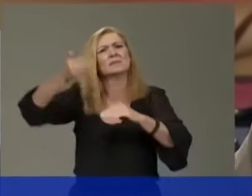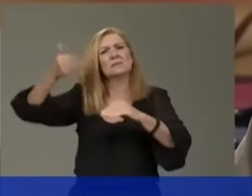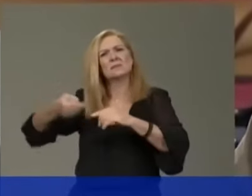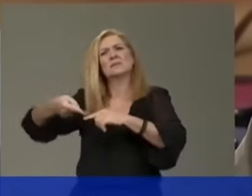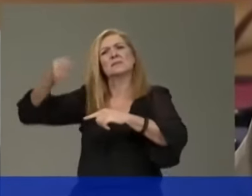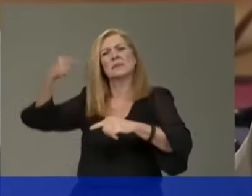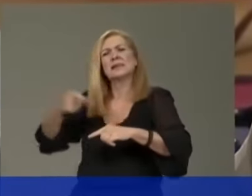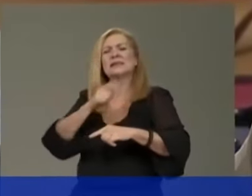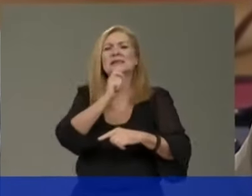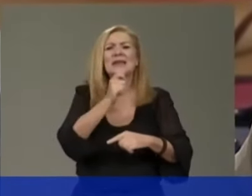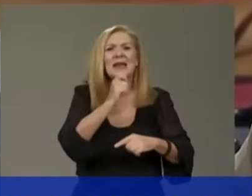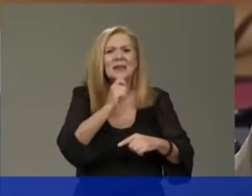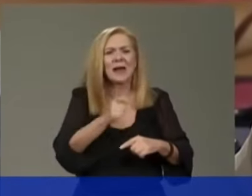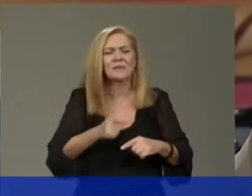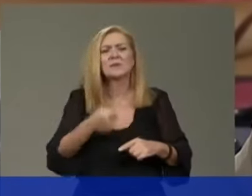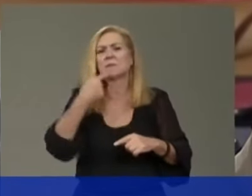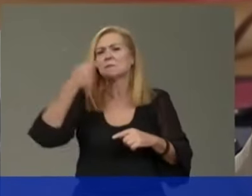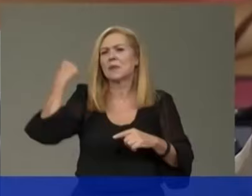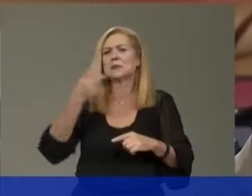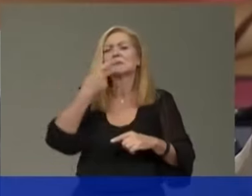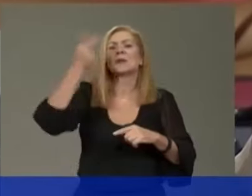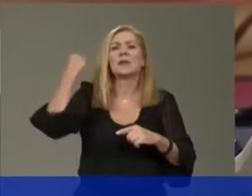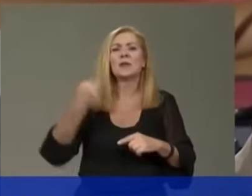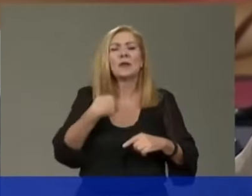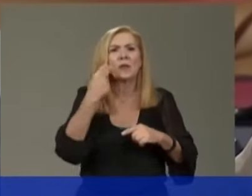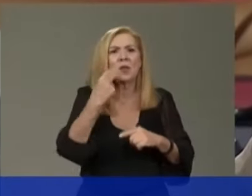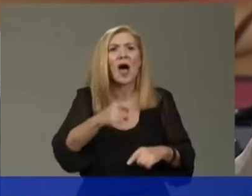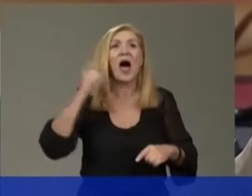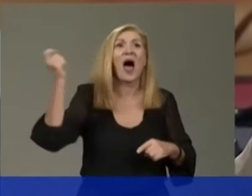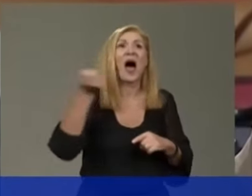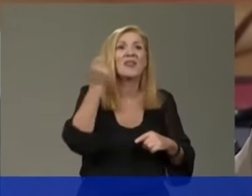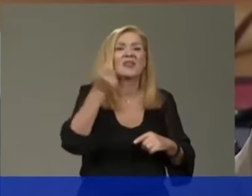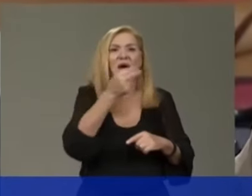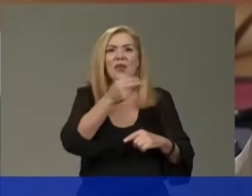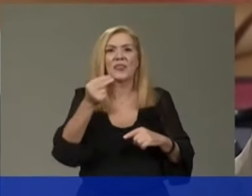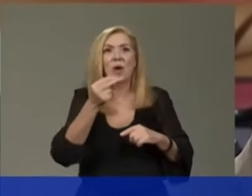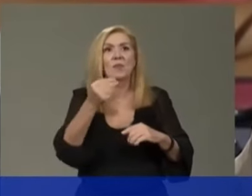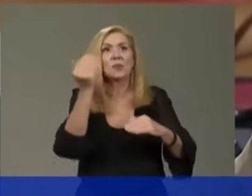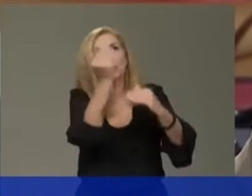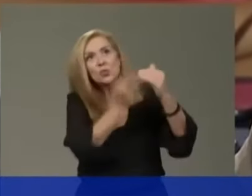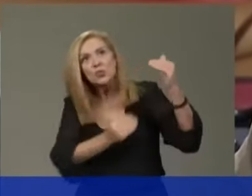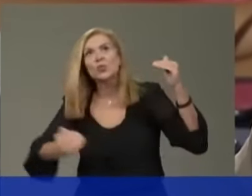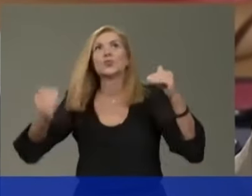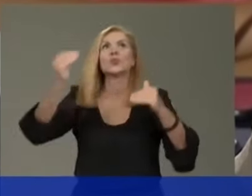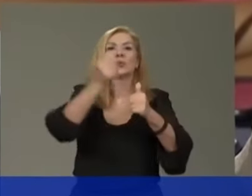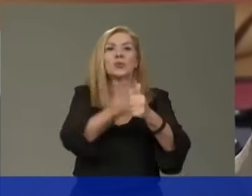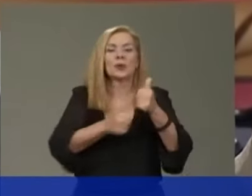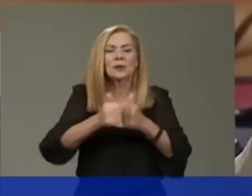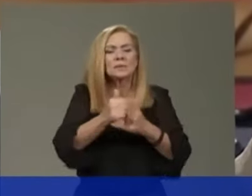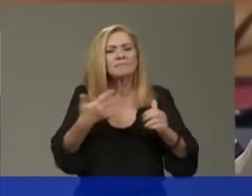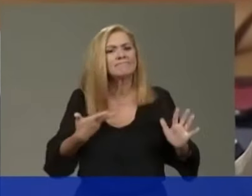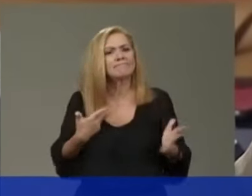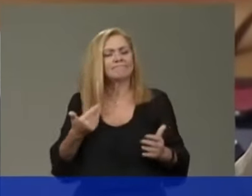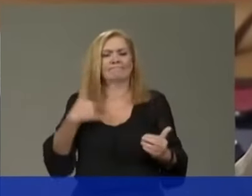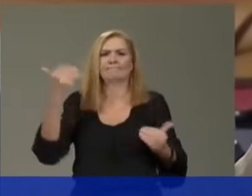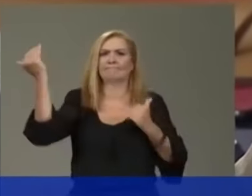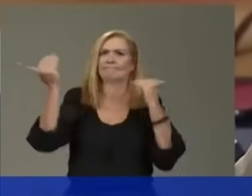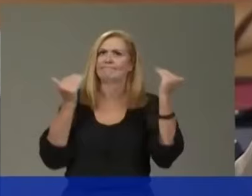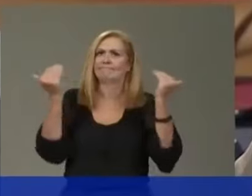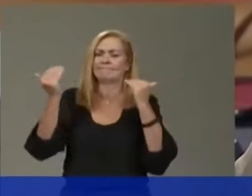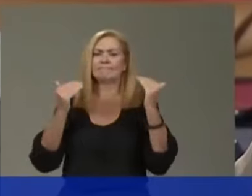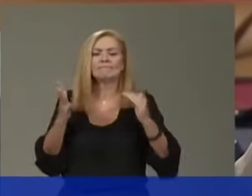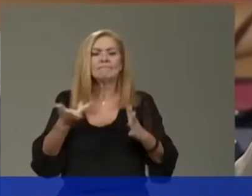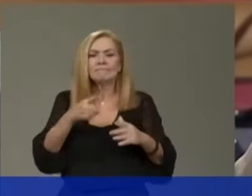τύπου, έβλεπα ότι τα εθνικά θέματα ήταν πάντα πολύ πιο ψηλά στα ερωτήματα. Και αναρωτιέμαι, επειδή σε λίγες